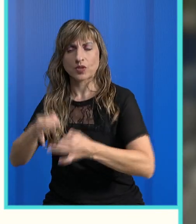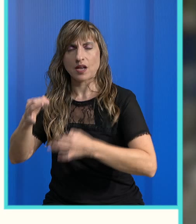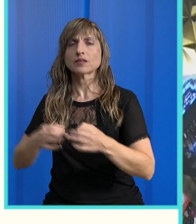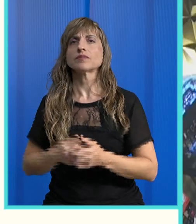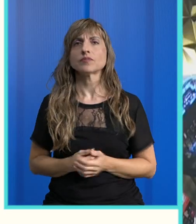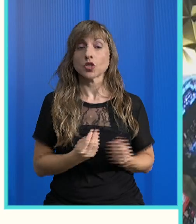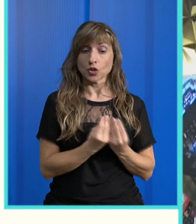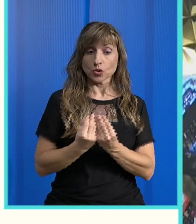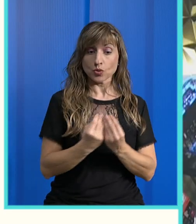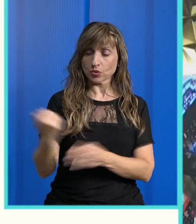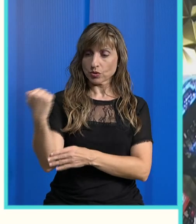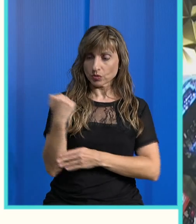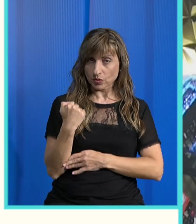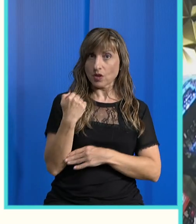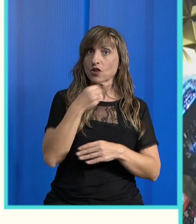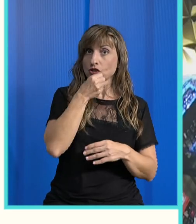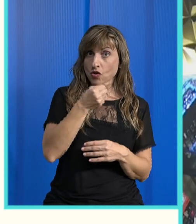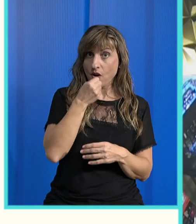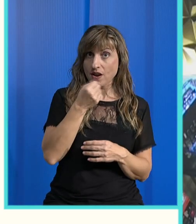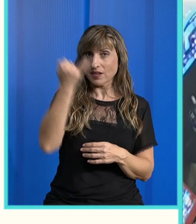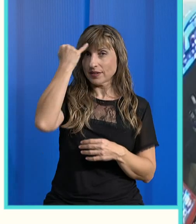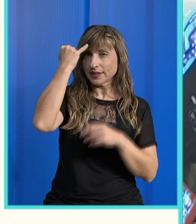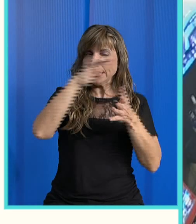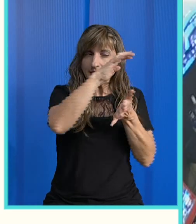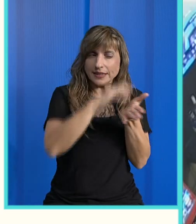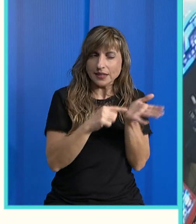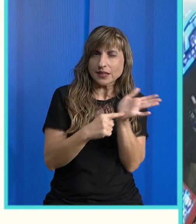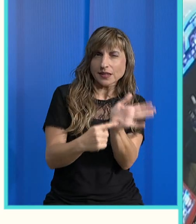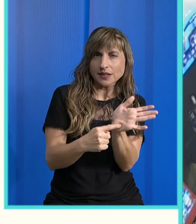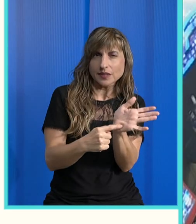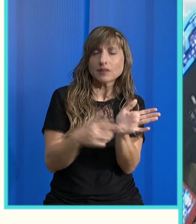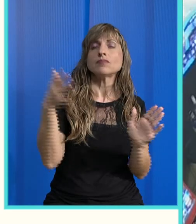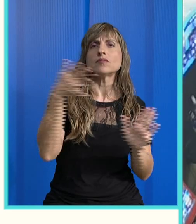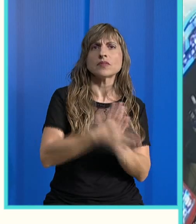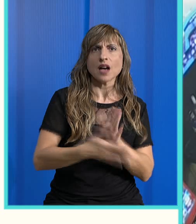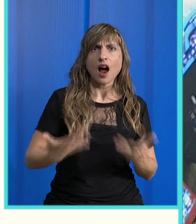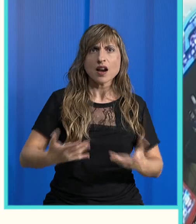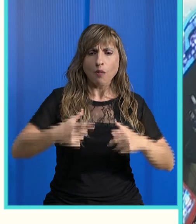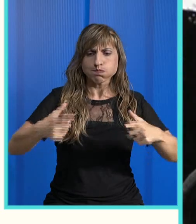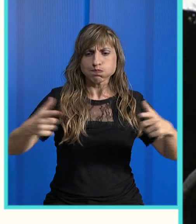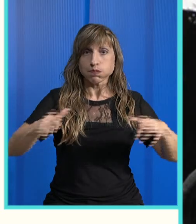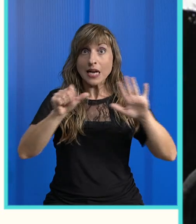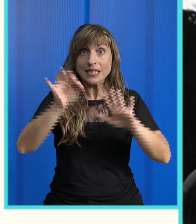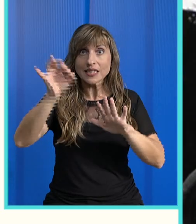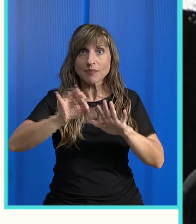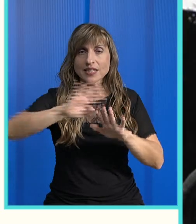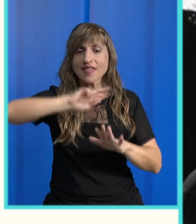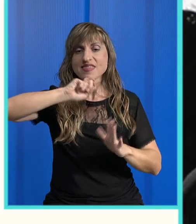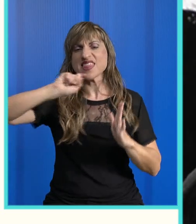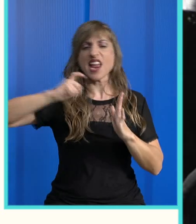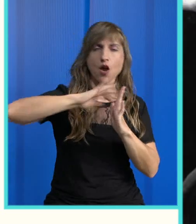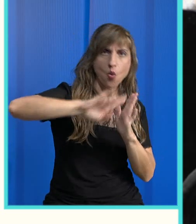obtingut el suport del PSOE a una iniciativa que segons el TICS neix com a resposta a un augment del 6% de la delinqüència a Catalunya